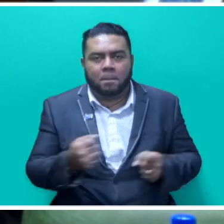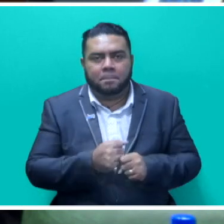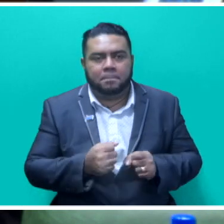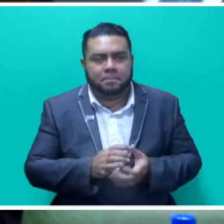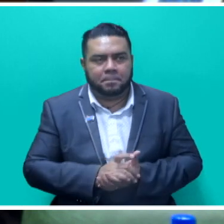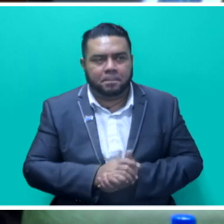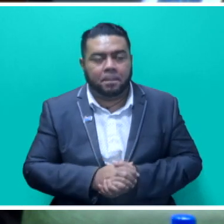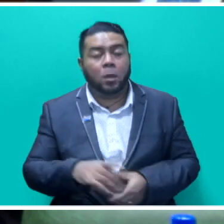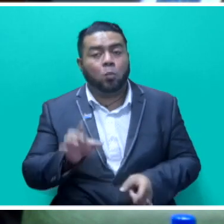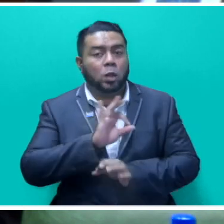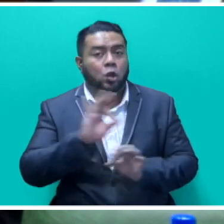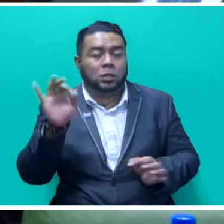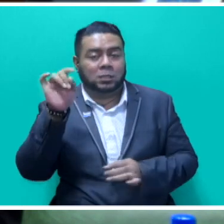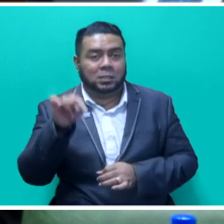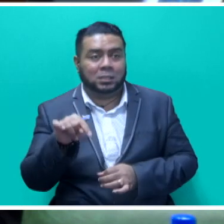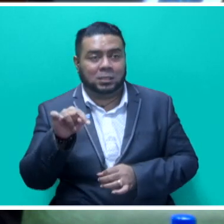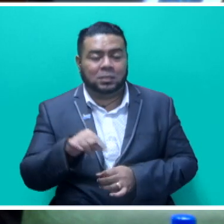भी भारी योगदान दिया।